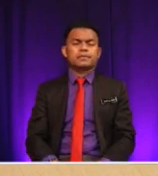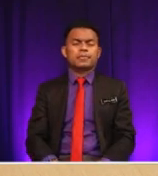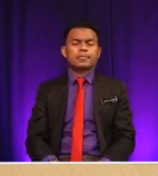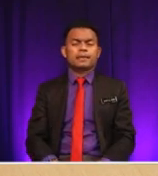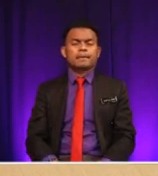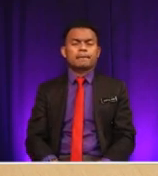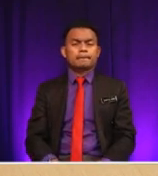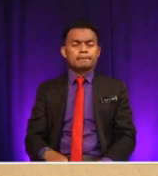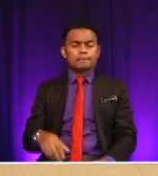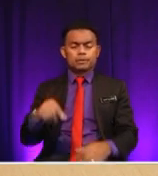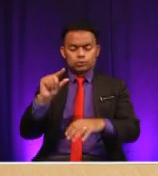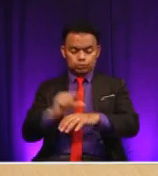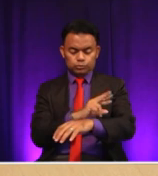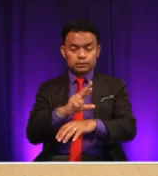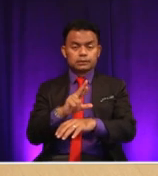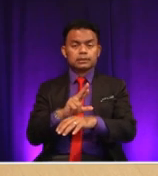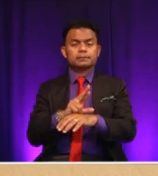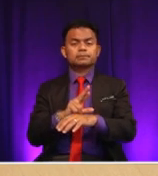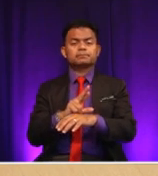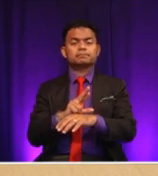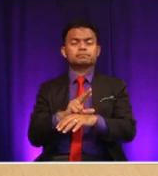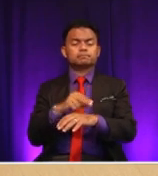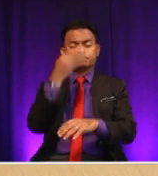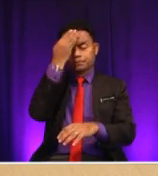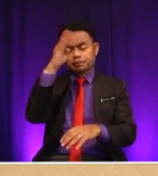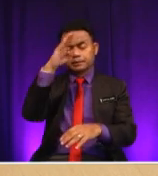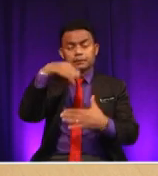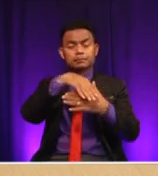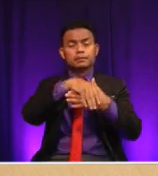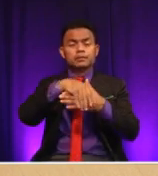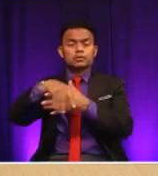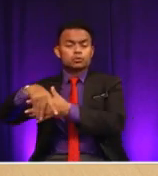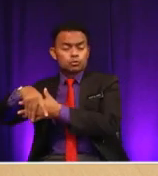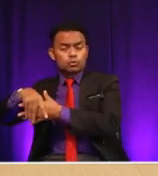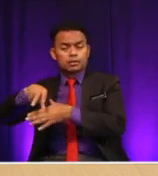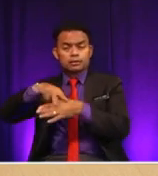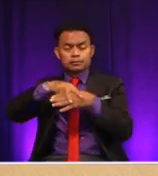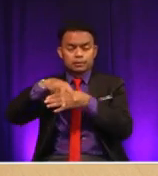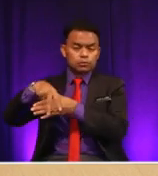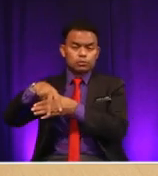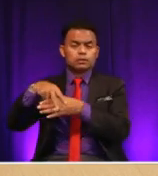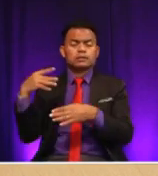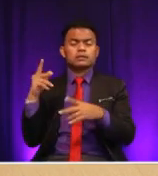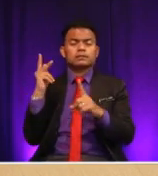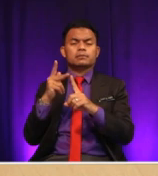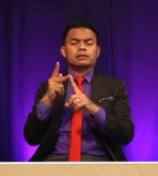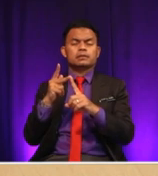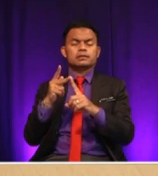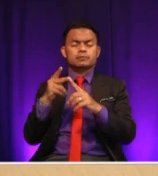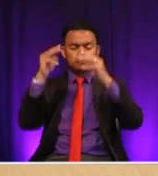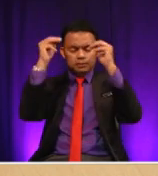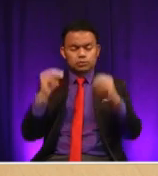ini dia memberikan panduan kepada kita manusia kayak memberikan panduan kepada kita manusia untuk memperoleh